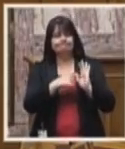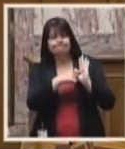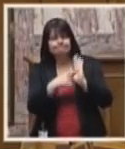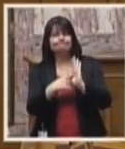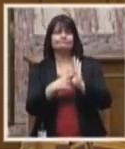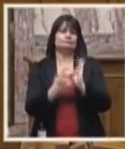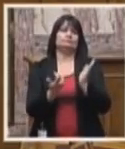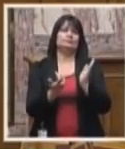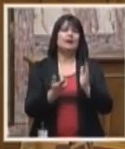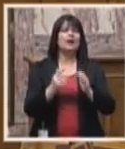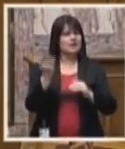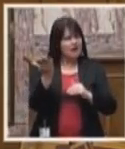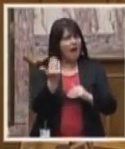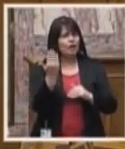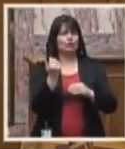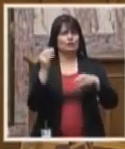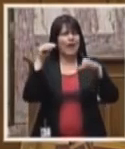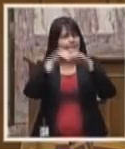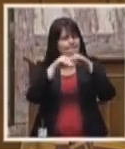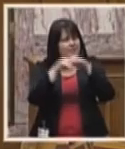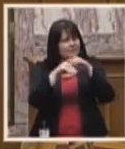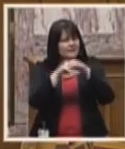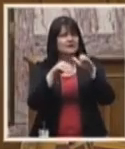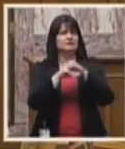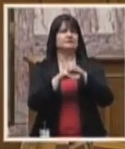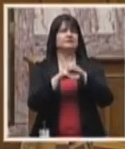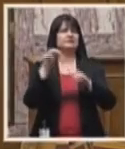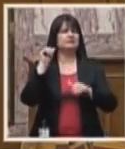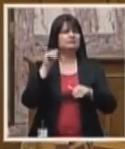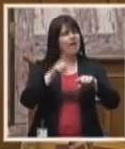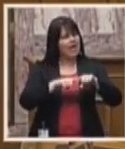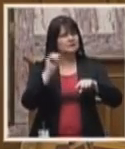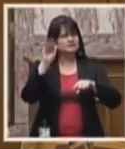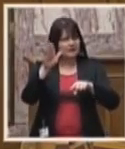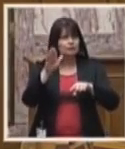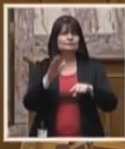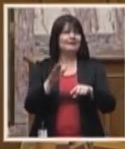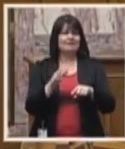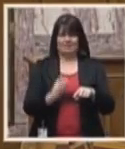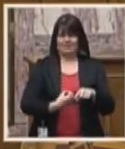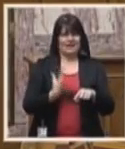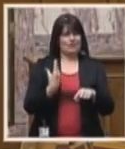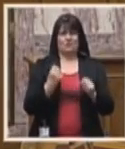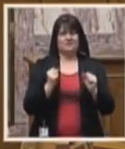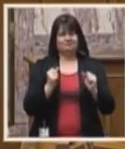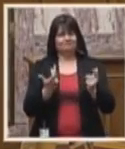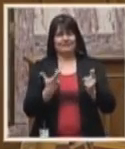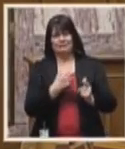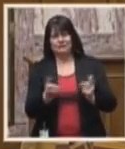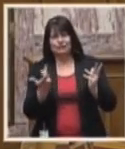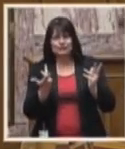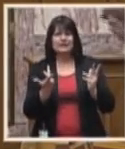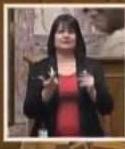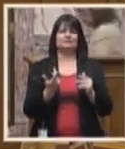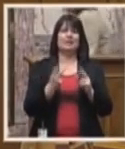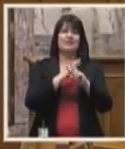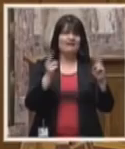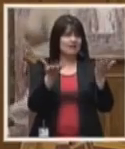να επενδύσει είτε είναι μικρός επενδυτής, είτε μεγάλος, είτε Έλληνας, είτε ξένος. Διαφάνεια.